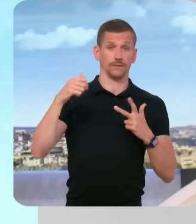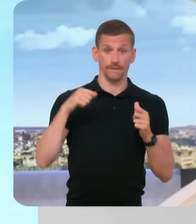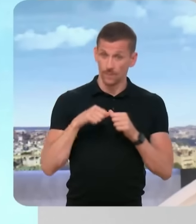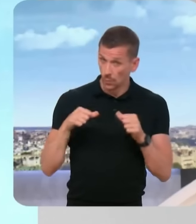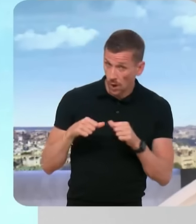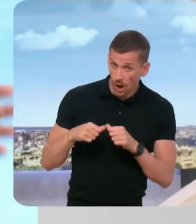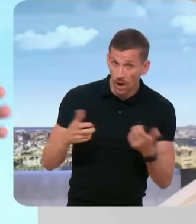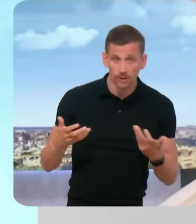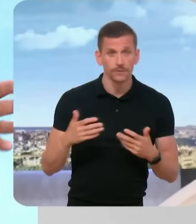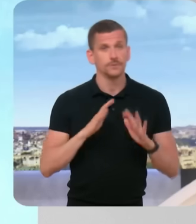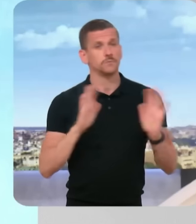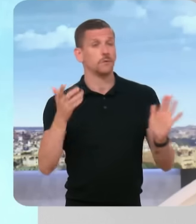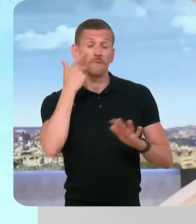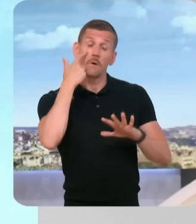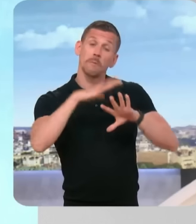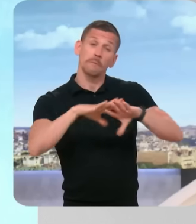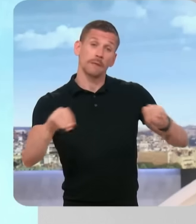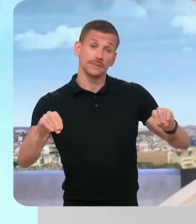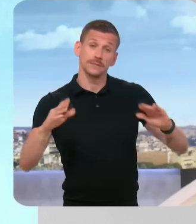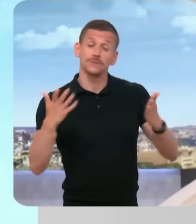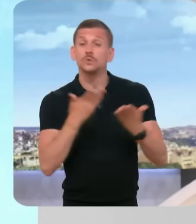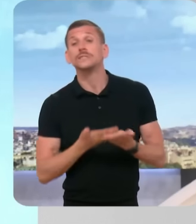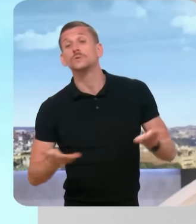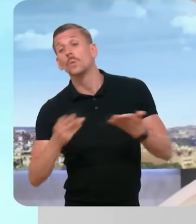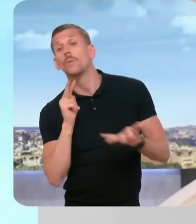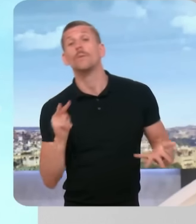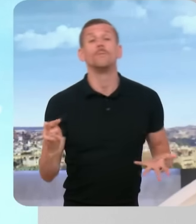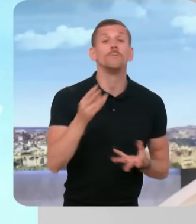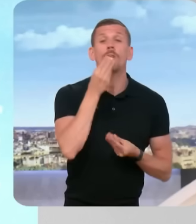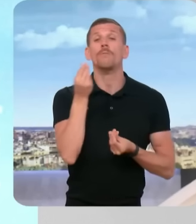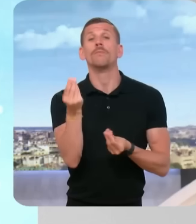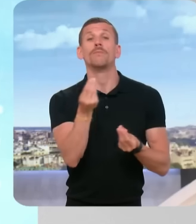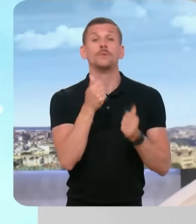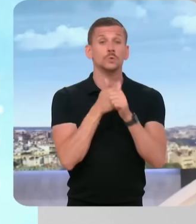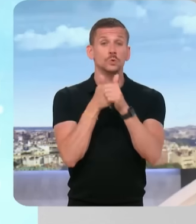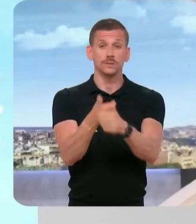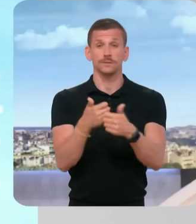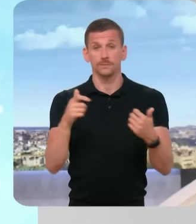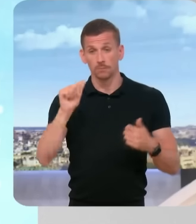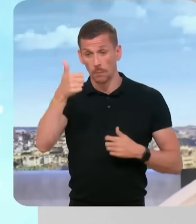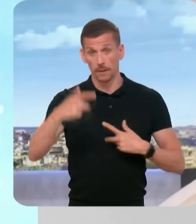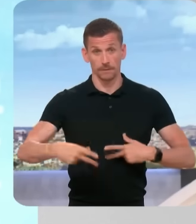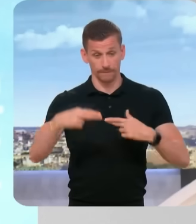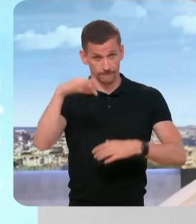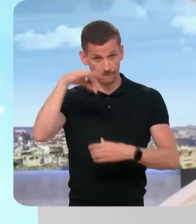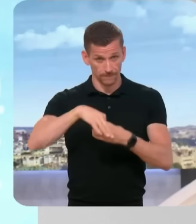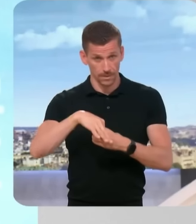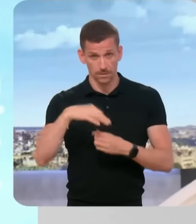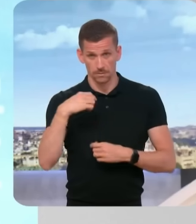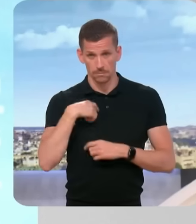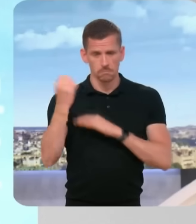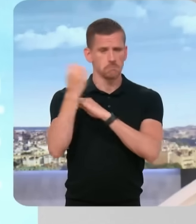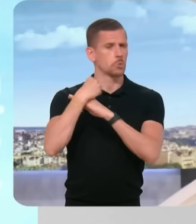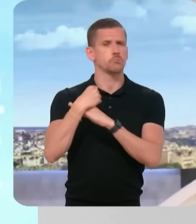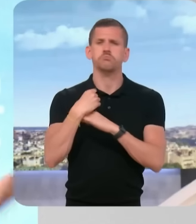Nous verrons bien si des cas comme ça arrivent dimanche. Parce que si vous voulez, avant un premier tour, moi, je ne pars pas battu. Donc, je ne me mets pas dans une